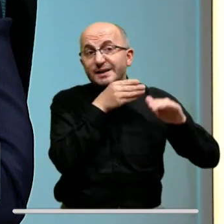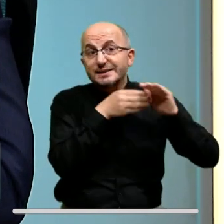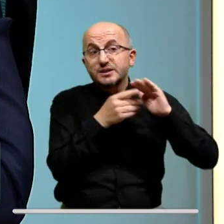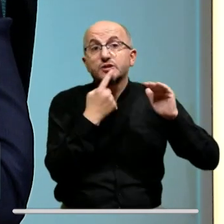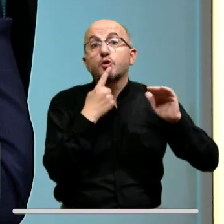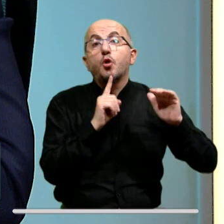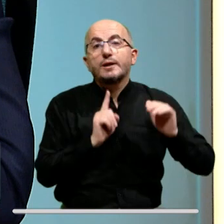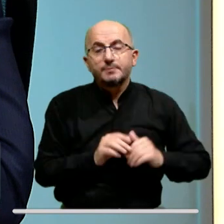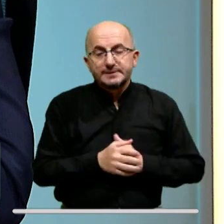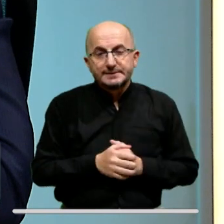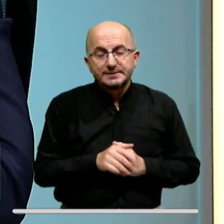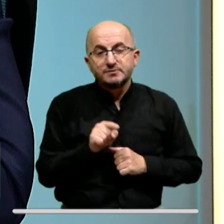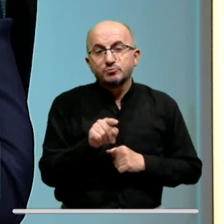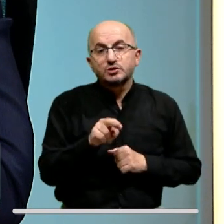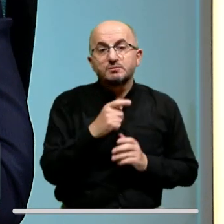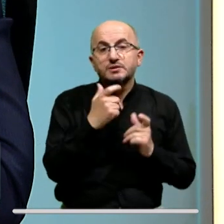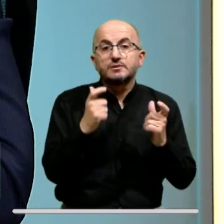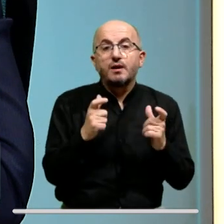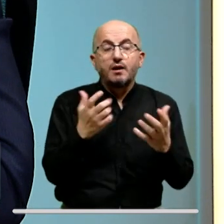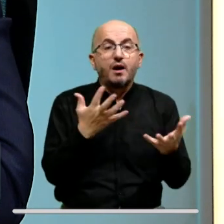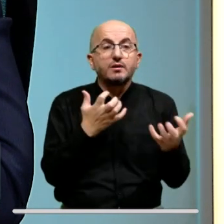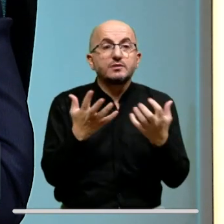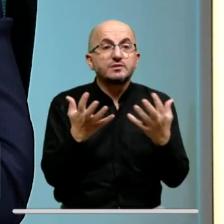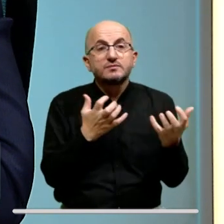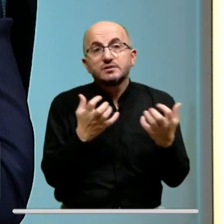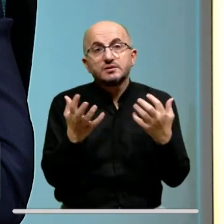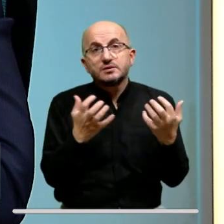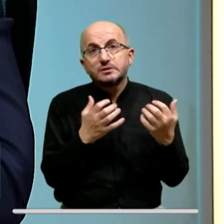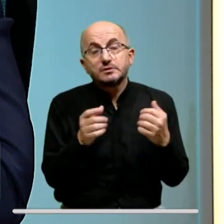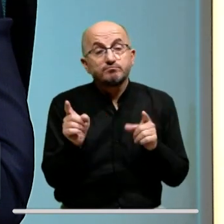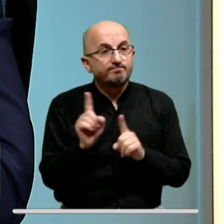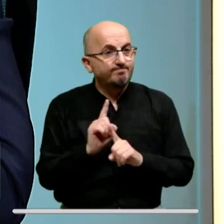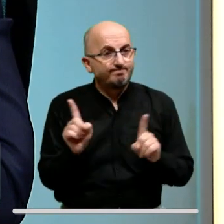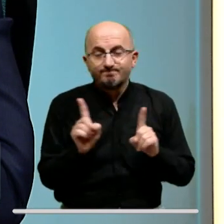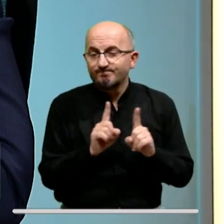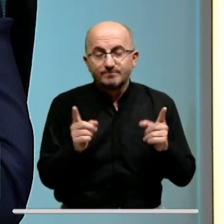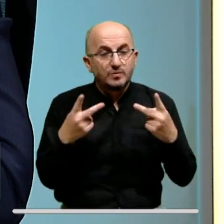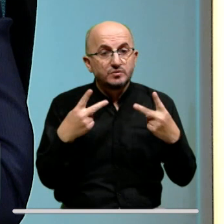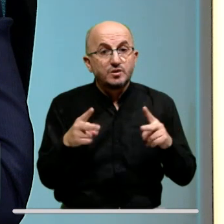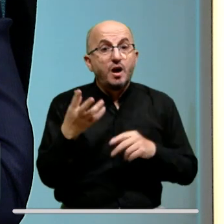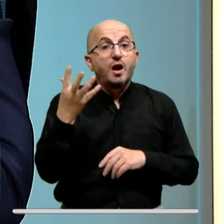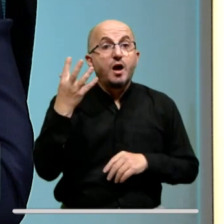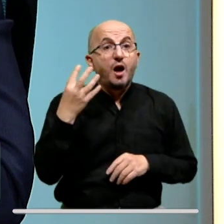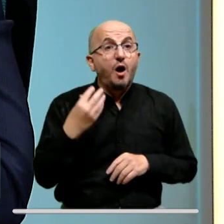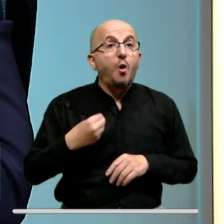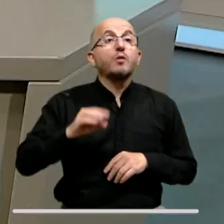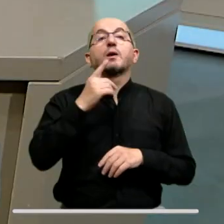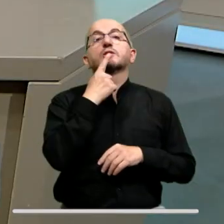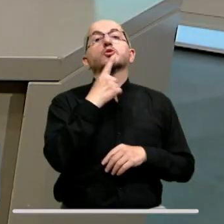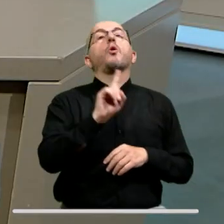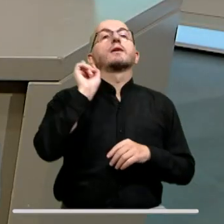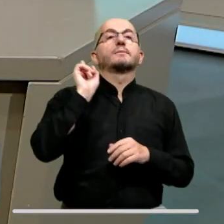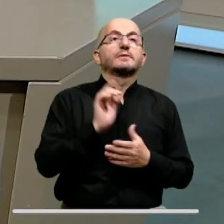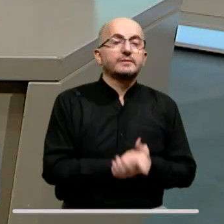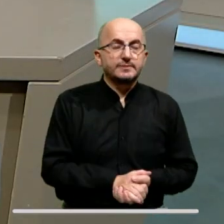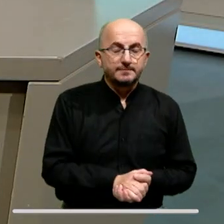söyleyemeyiz ve bu gibi yerlerden alışverişin kesinlikle caiz olmadığını söyleyemeyiz. Eyvallah. Bu soruyu